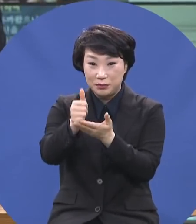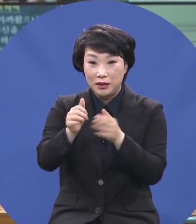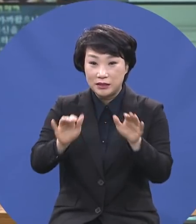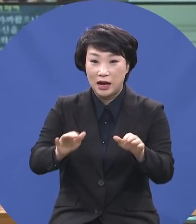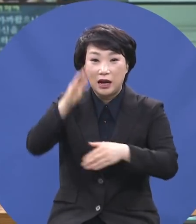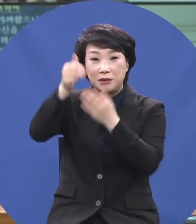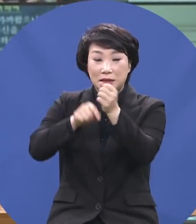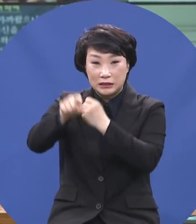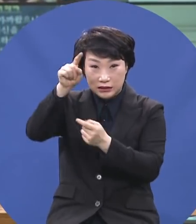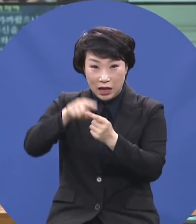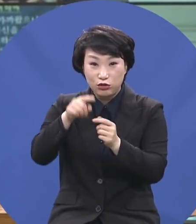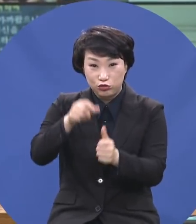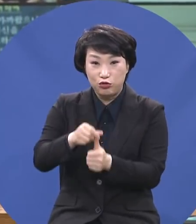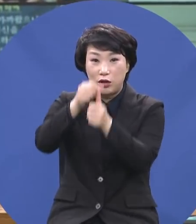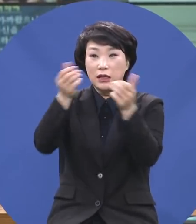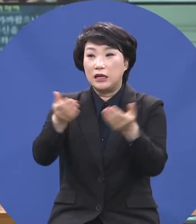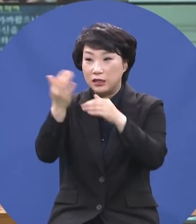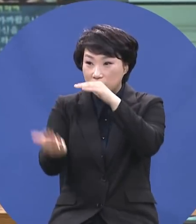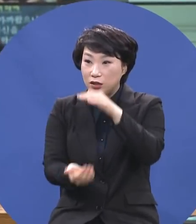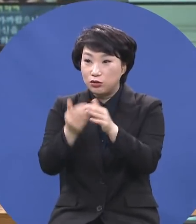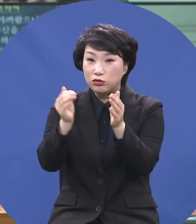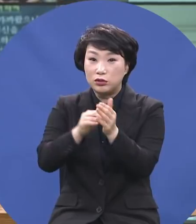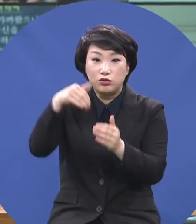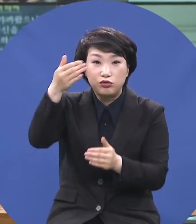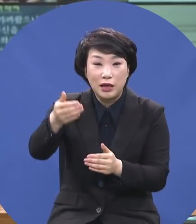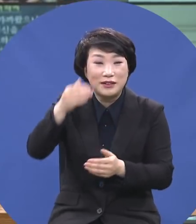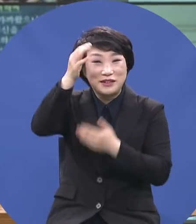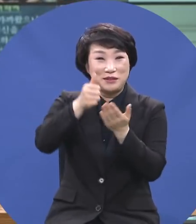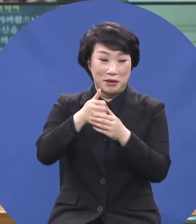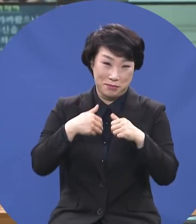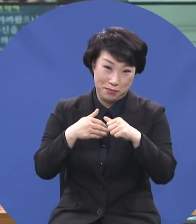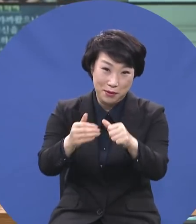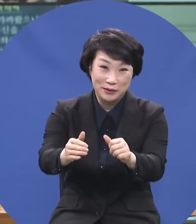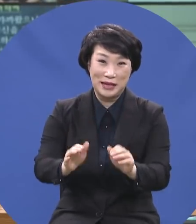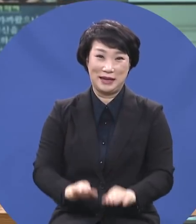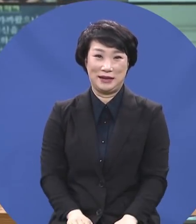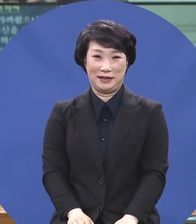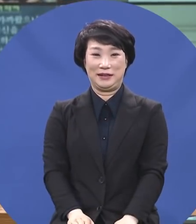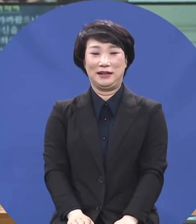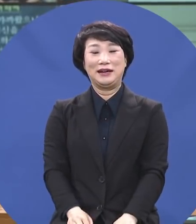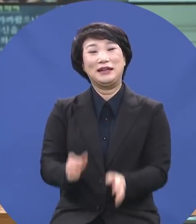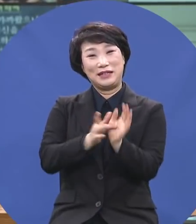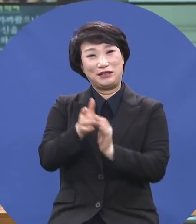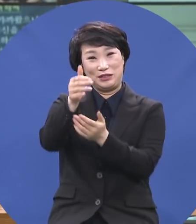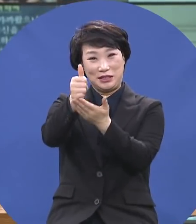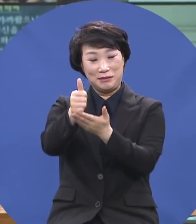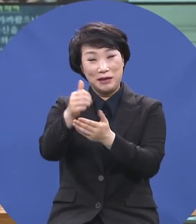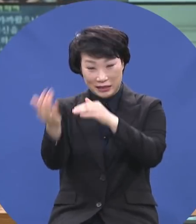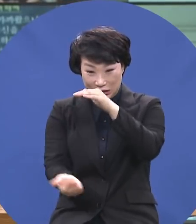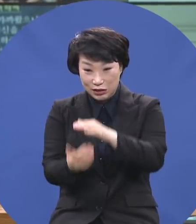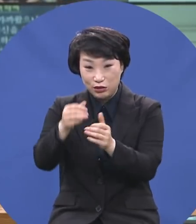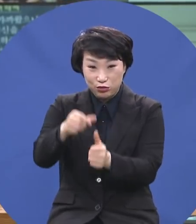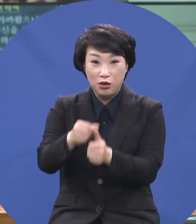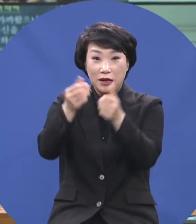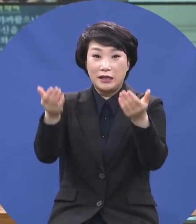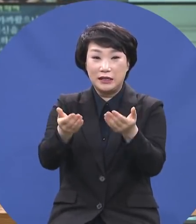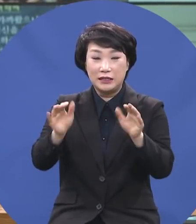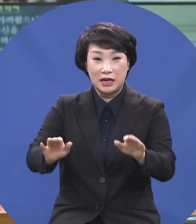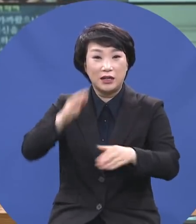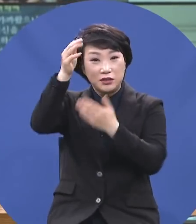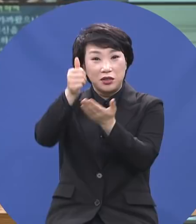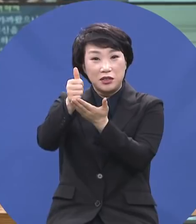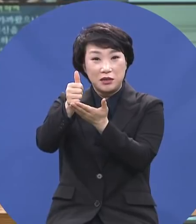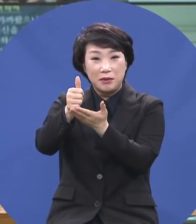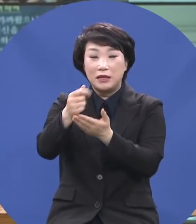하나님의 뜻대로 구원 사역을 이루신 후에 성령을 보내셔서 예수로 이루신 구원 사역을